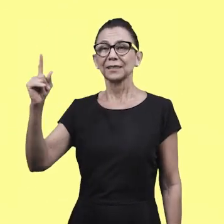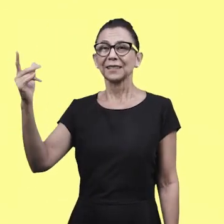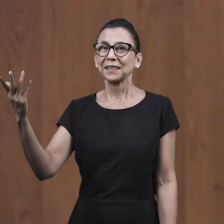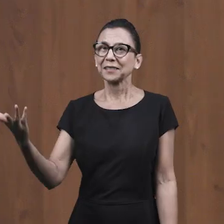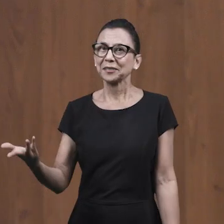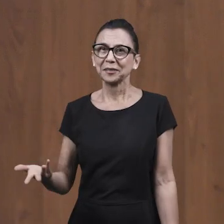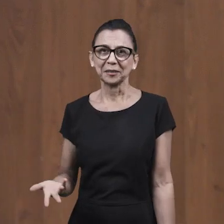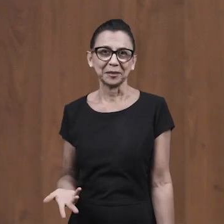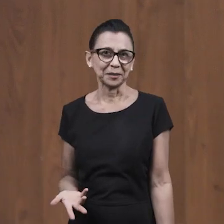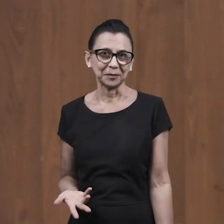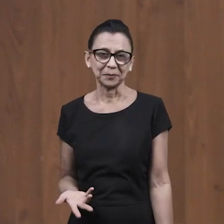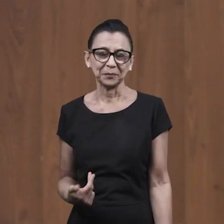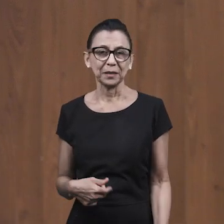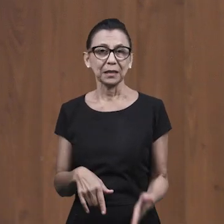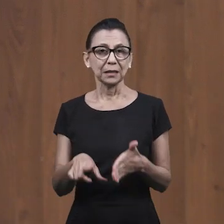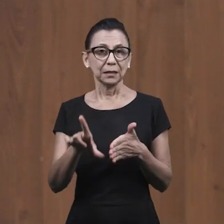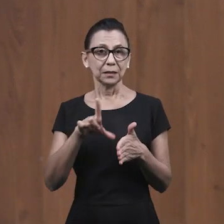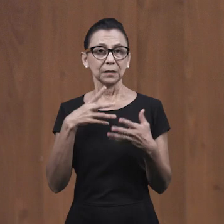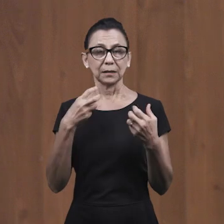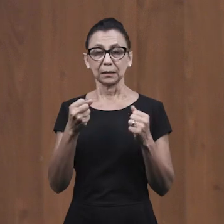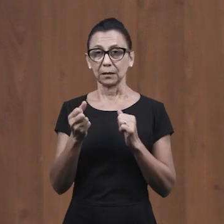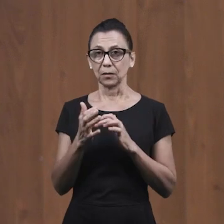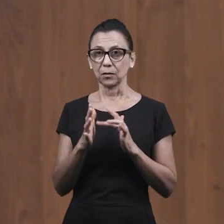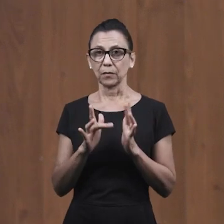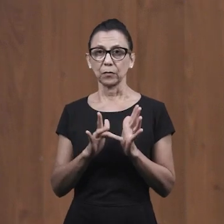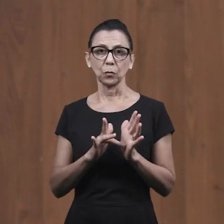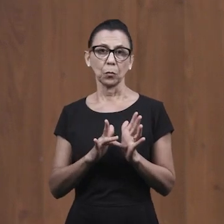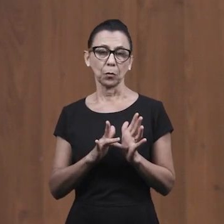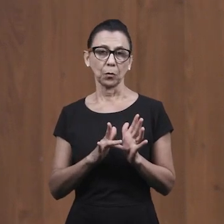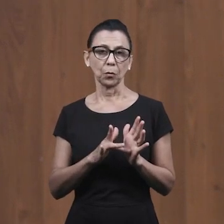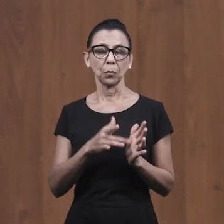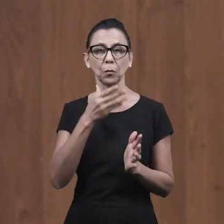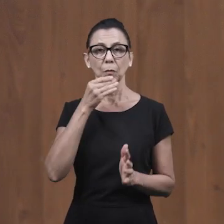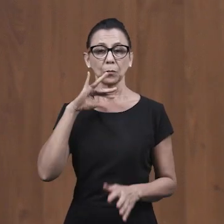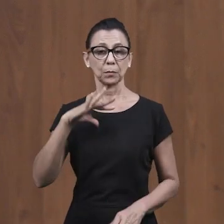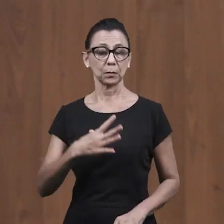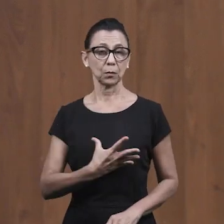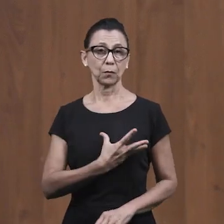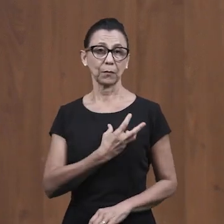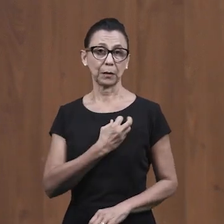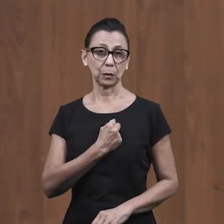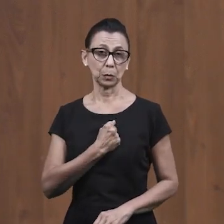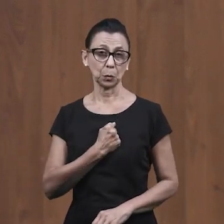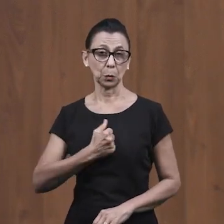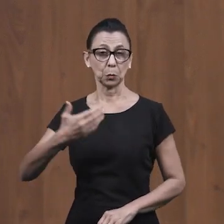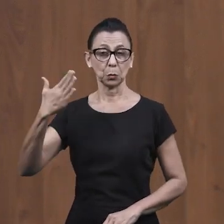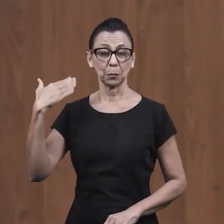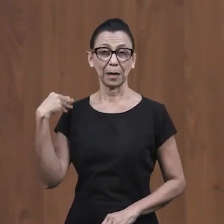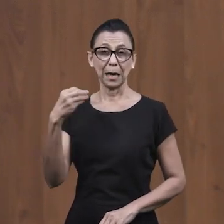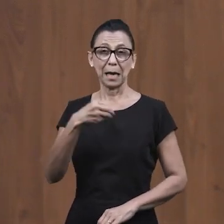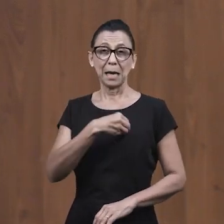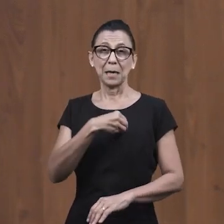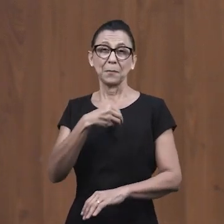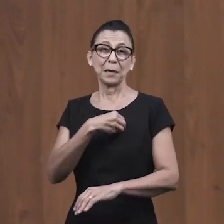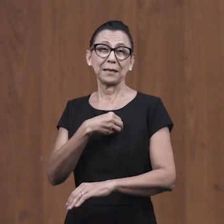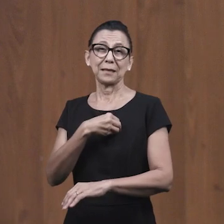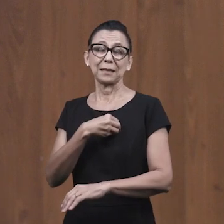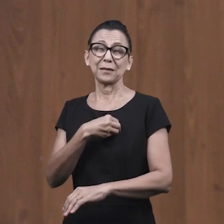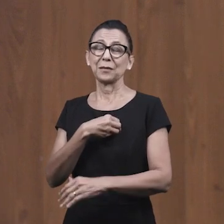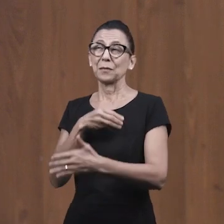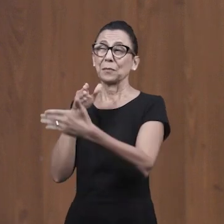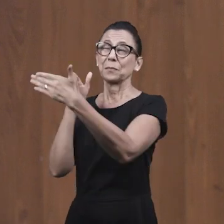vie éternelle. Avant d'accepter Jésus comme notre suffisant sauveur, le péché nous